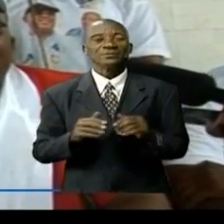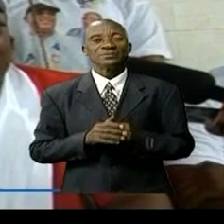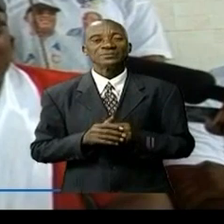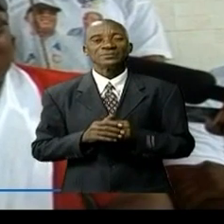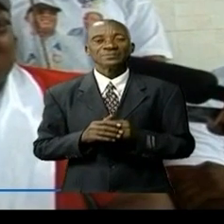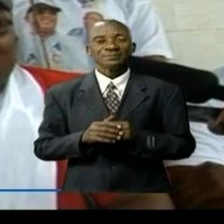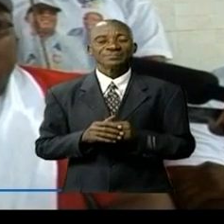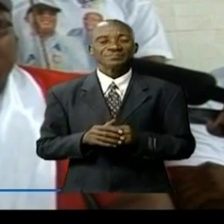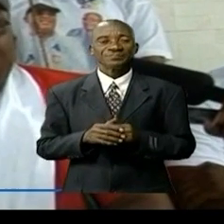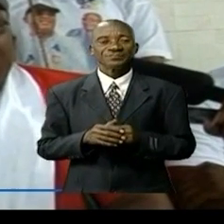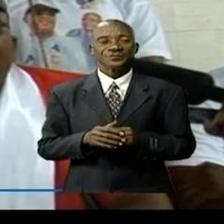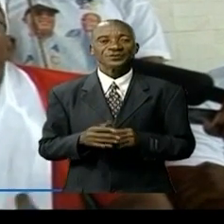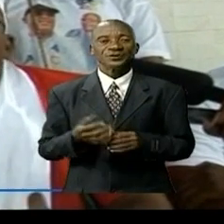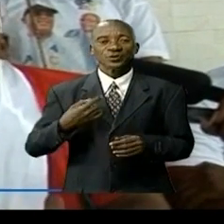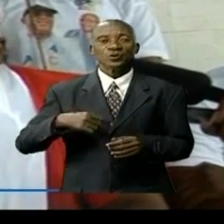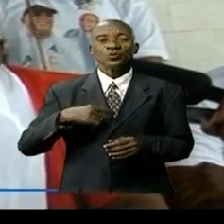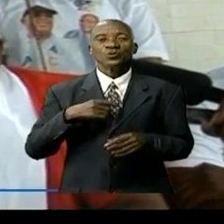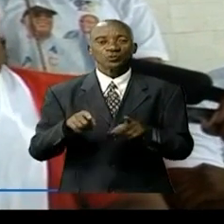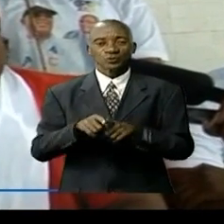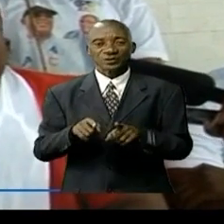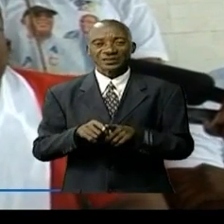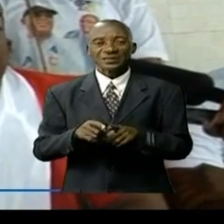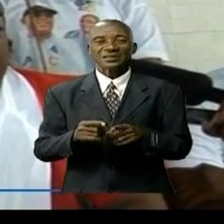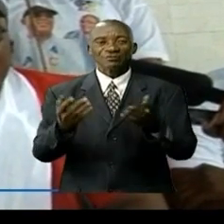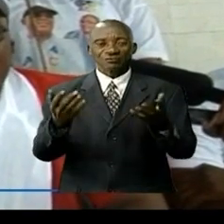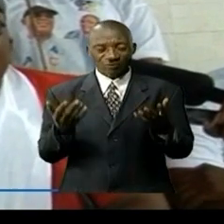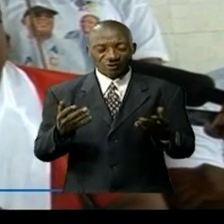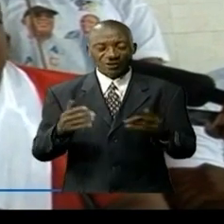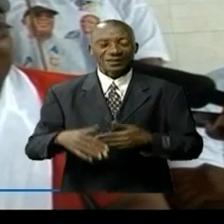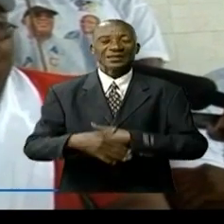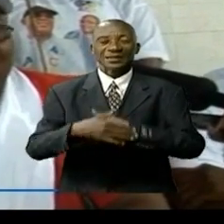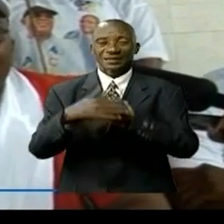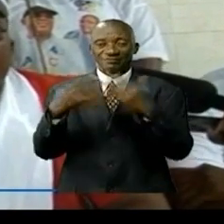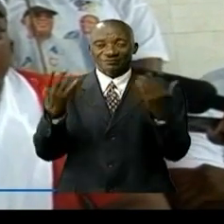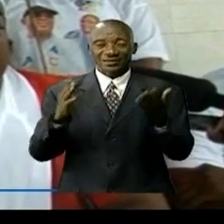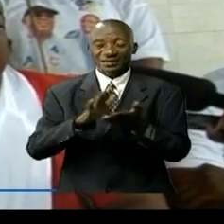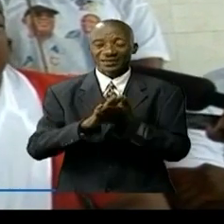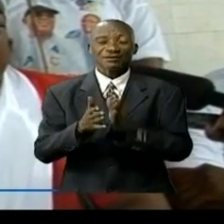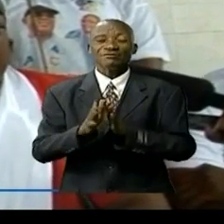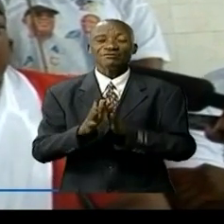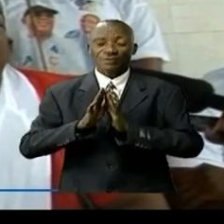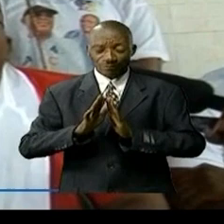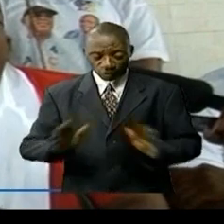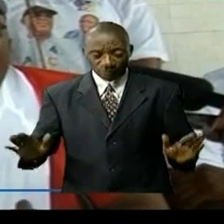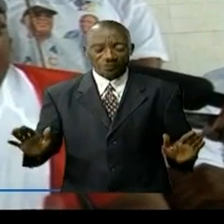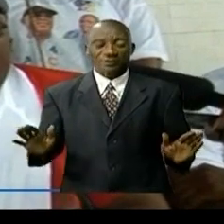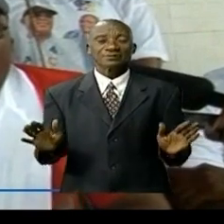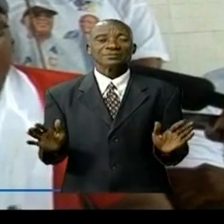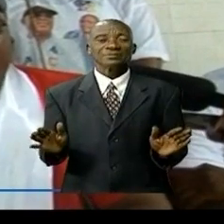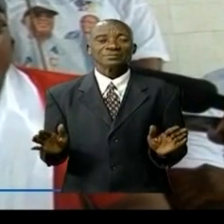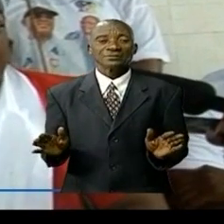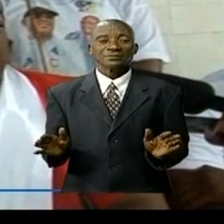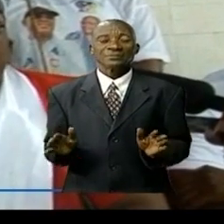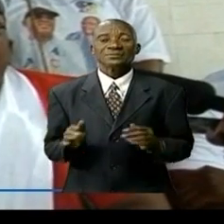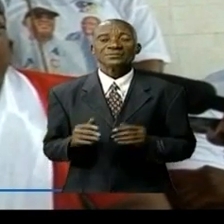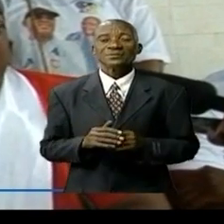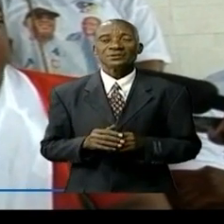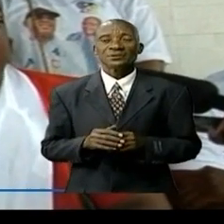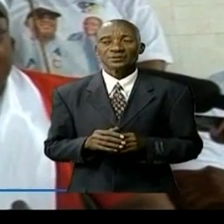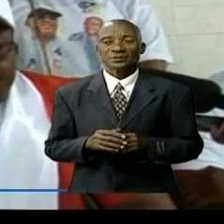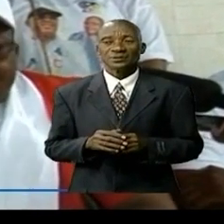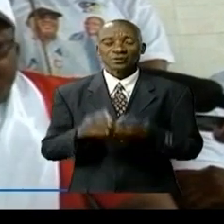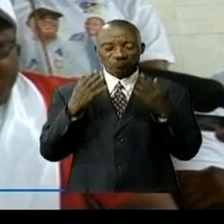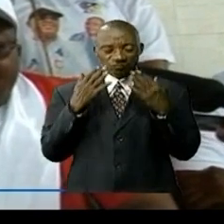aussi rendre la ville salive, parce que c'est notre domaine, hein, voilà pourquoi nous